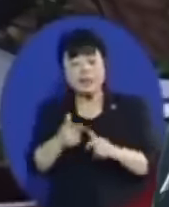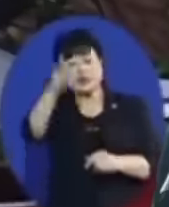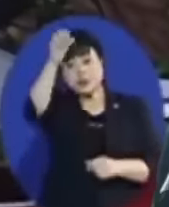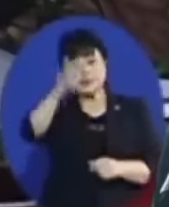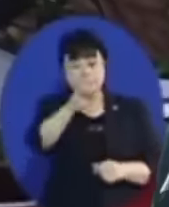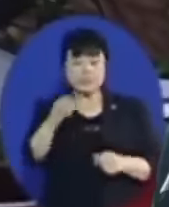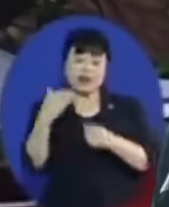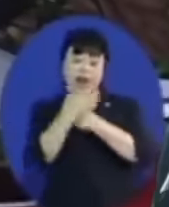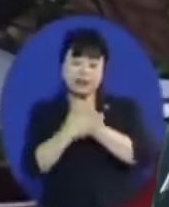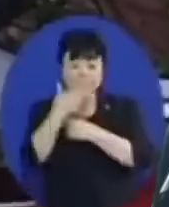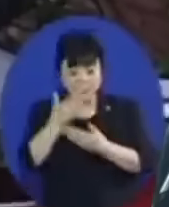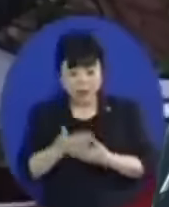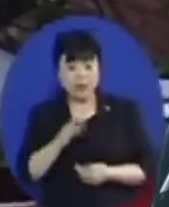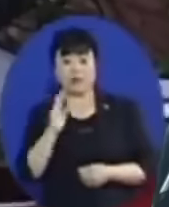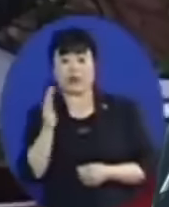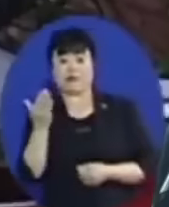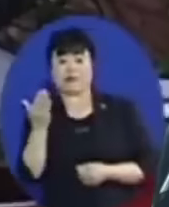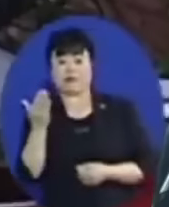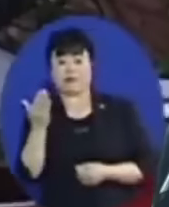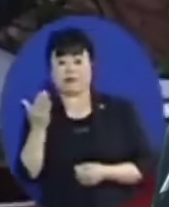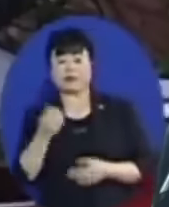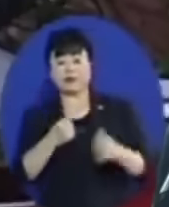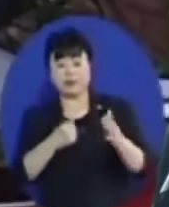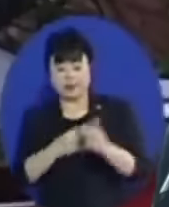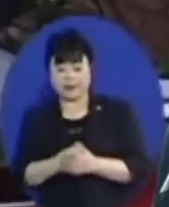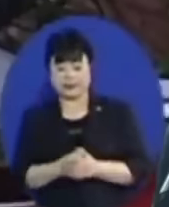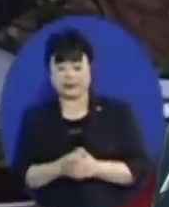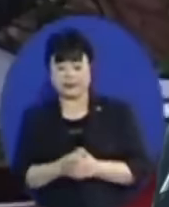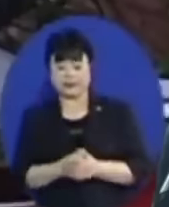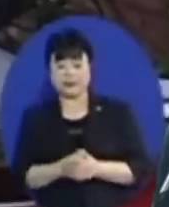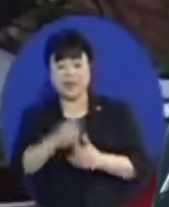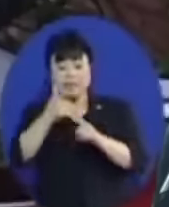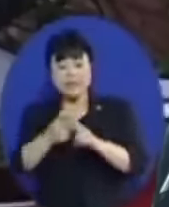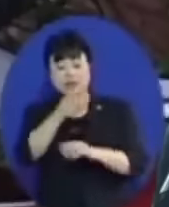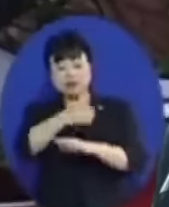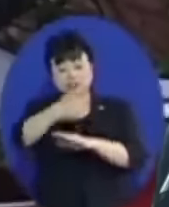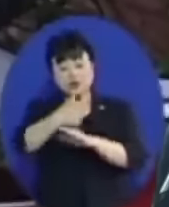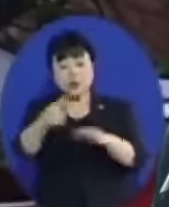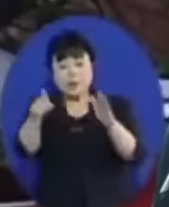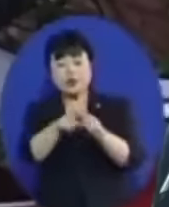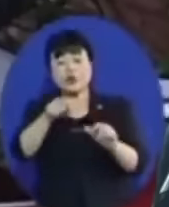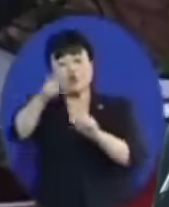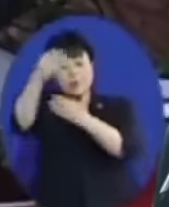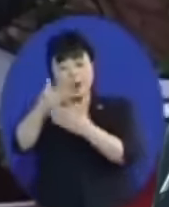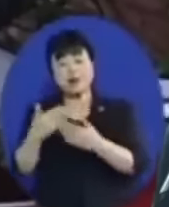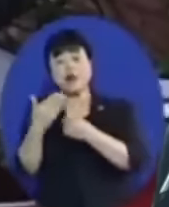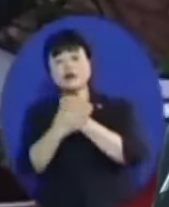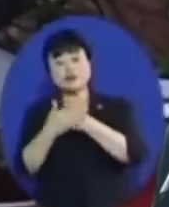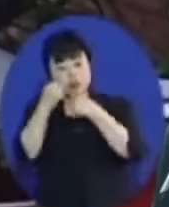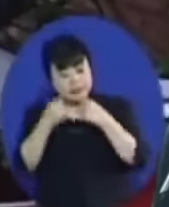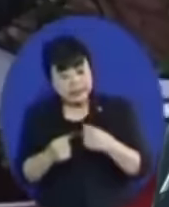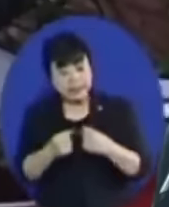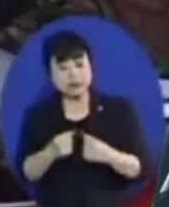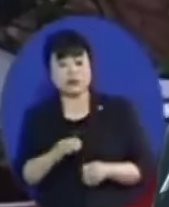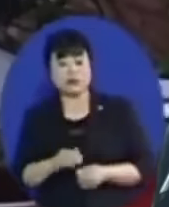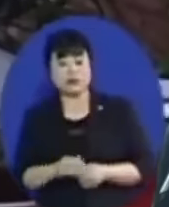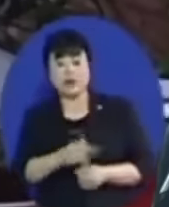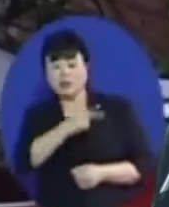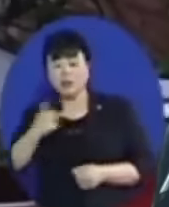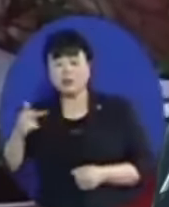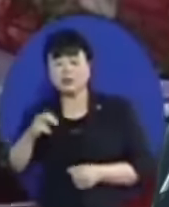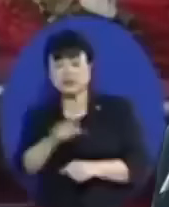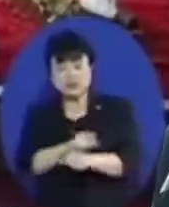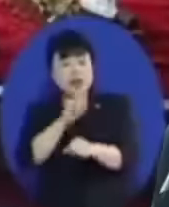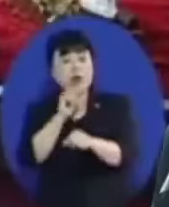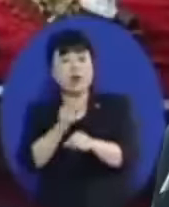십자가의 은혜를 통해서 받게 되는 것입니다. 이렇기 때문에 우리가 예수 그리스도를 믿고 구원을 받고 은혜 속에 산다는 것은 너무나 큰